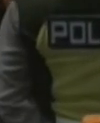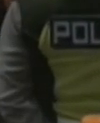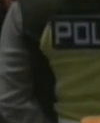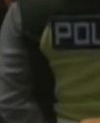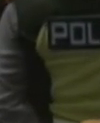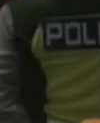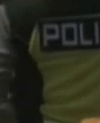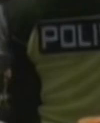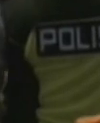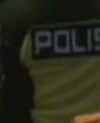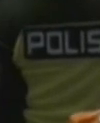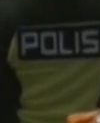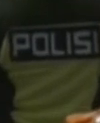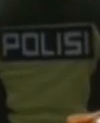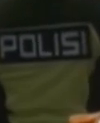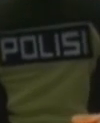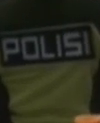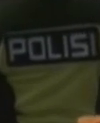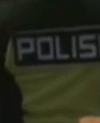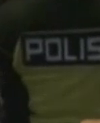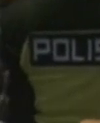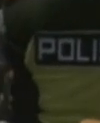hai hai Hi Ho